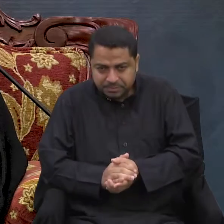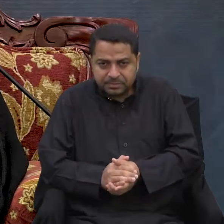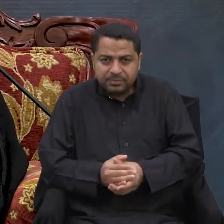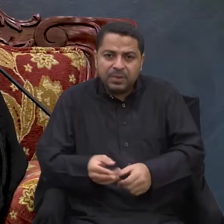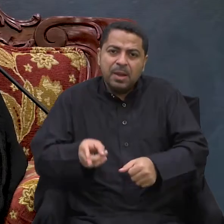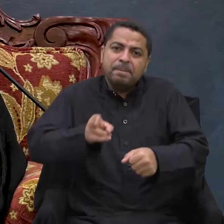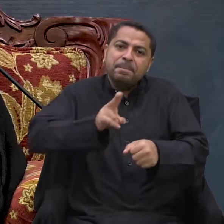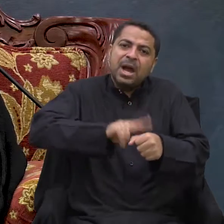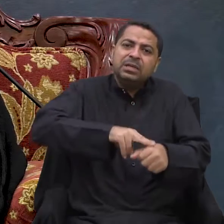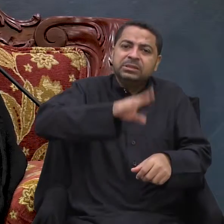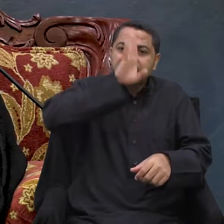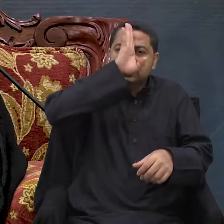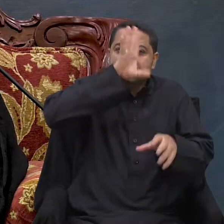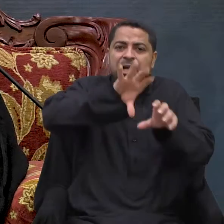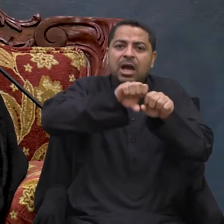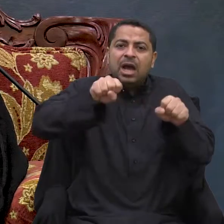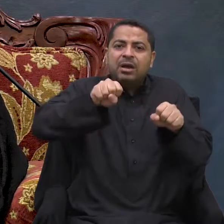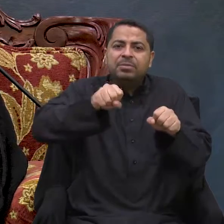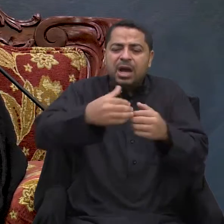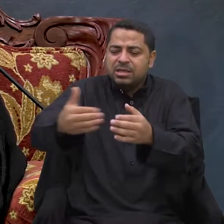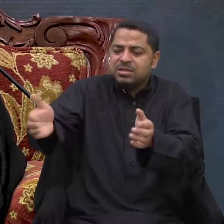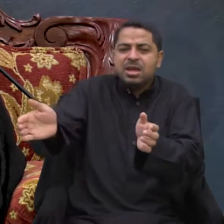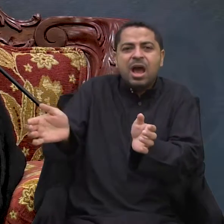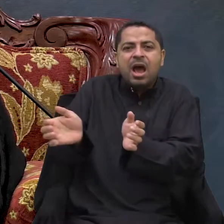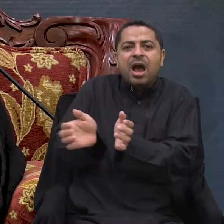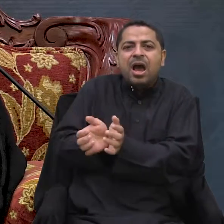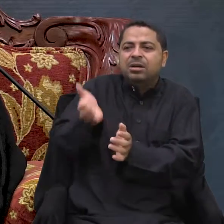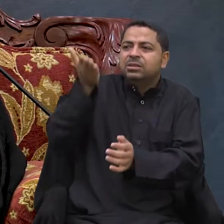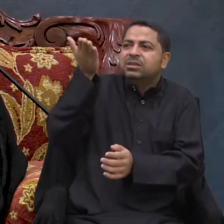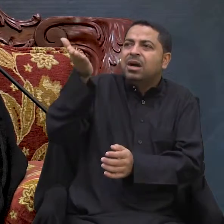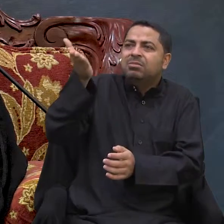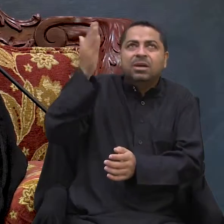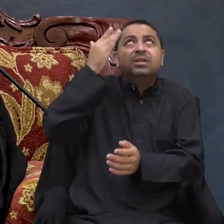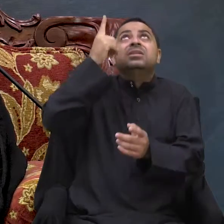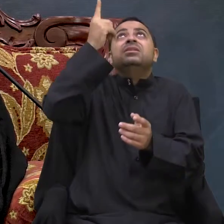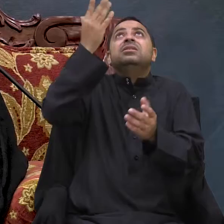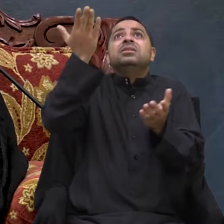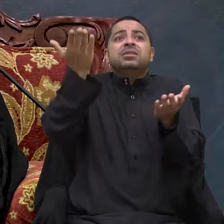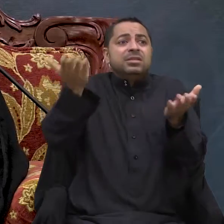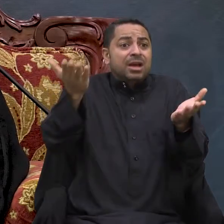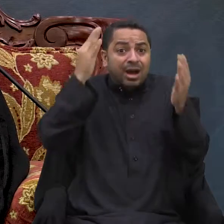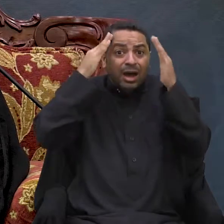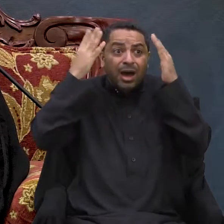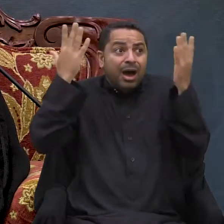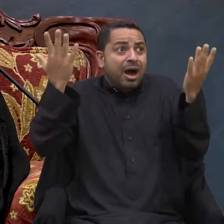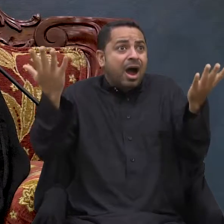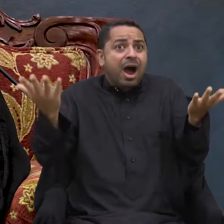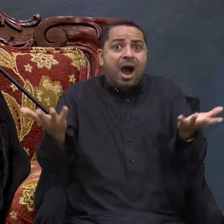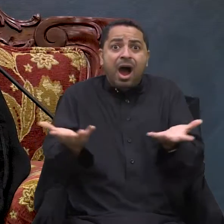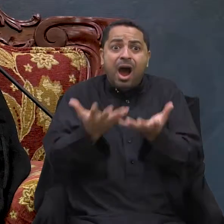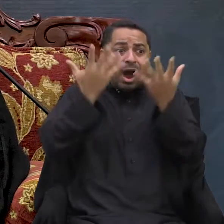فدعا في القوم يا لله من خطب فظيع،